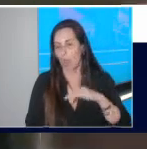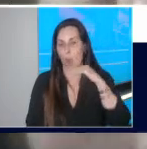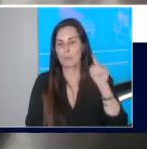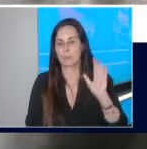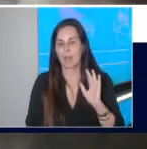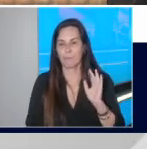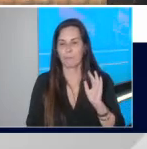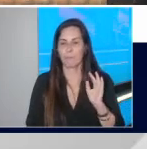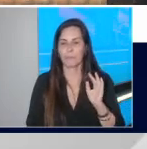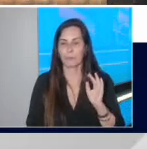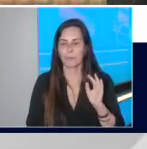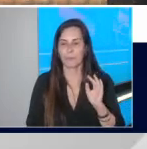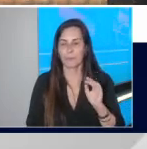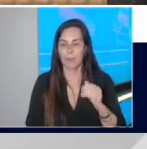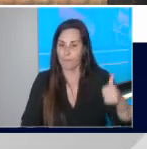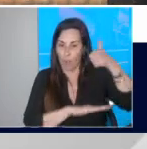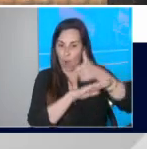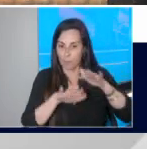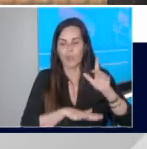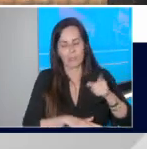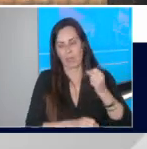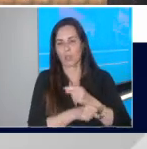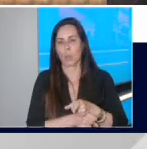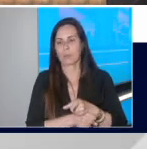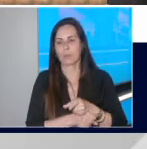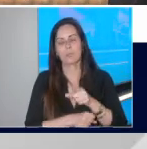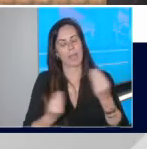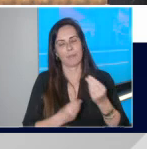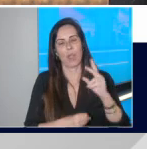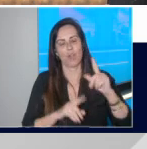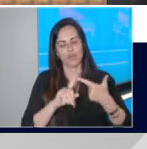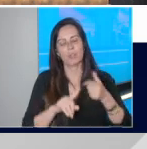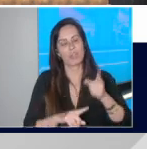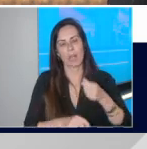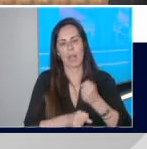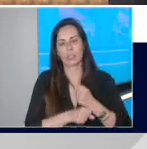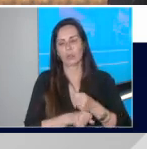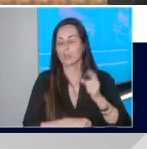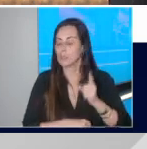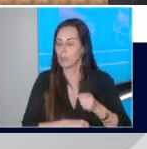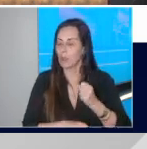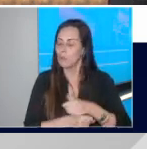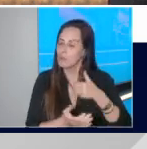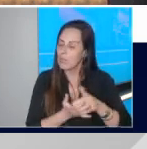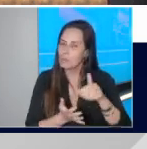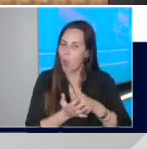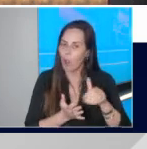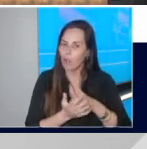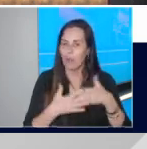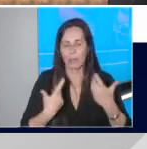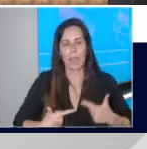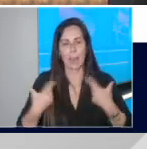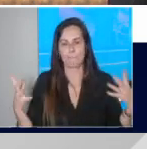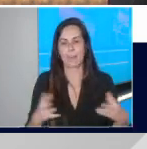מספיק להם, והשליט הבא, יצטרך לדאוג לזה. זה הדבר השני שהוא צריך לדאוג, הוא צריך לדאוג להמשיך ליצור את